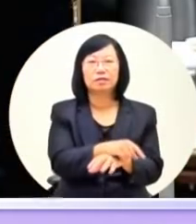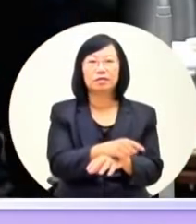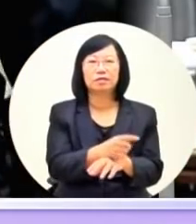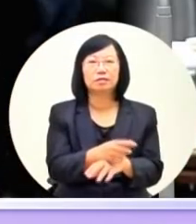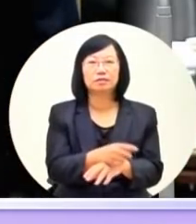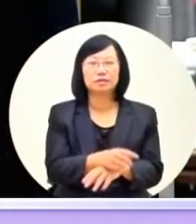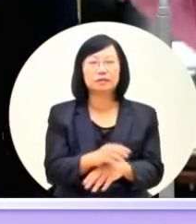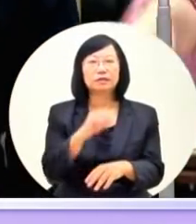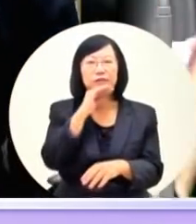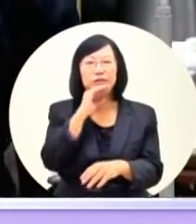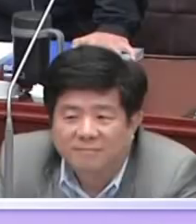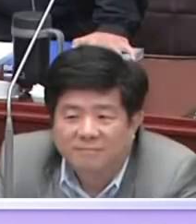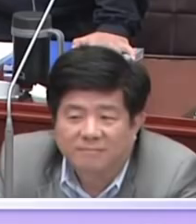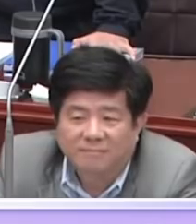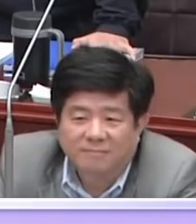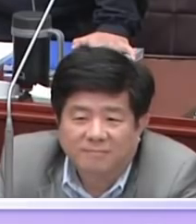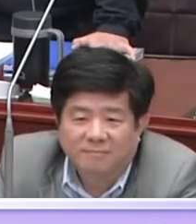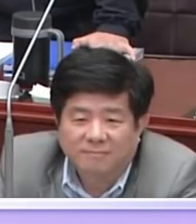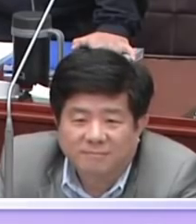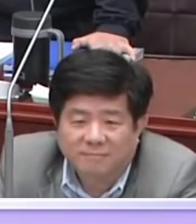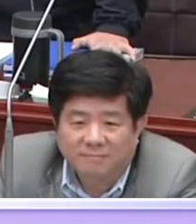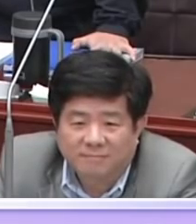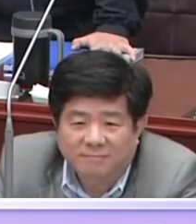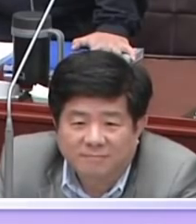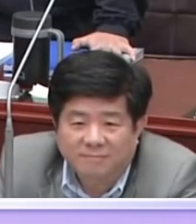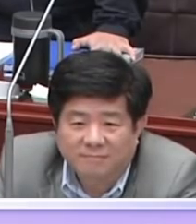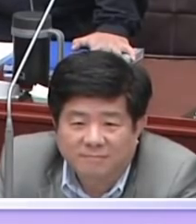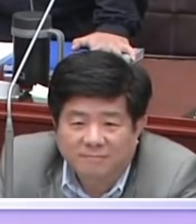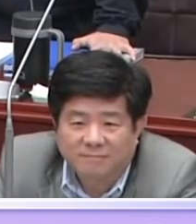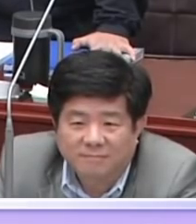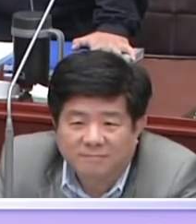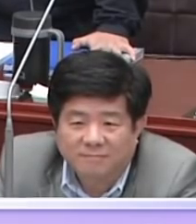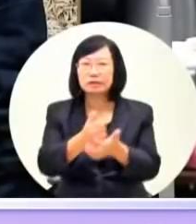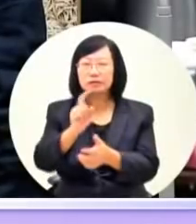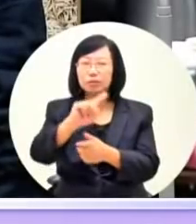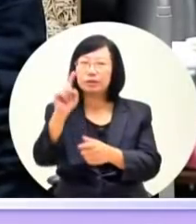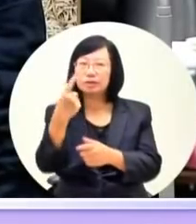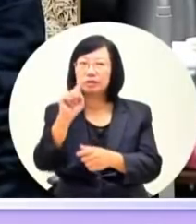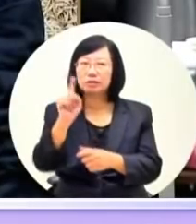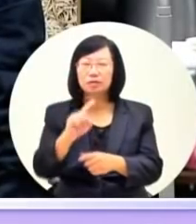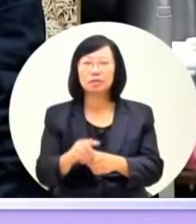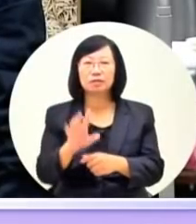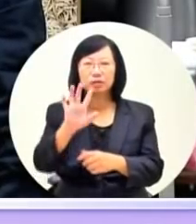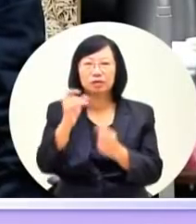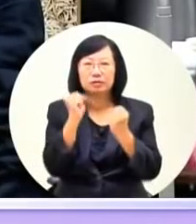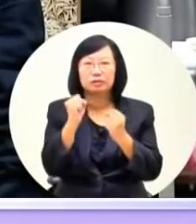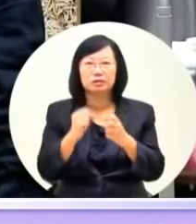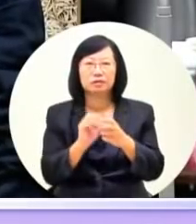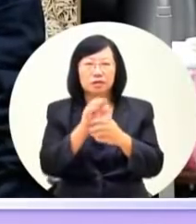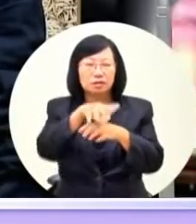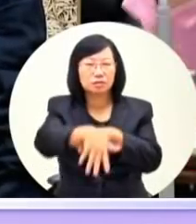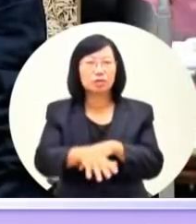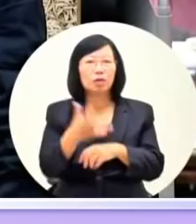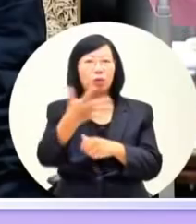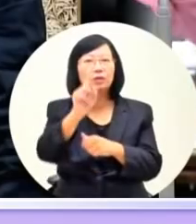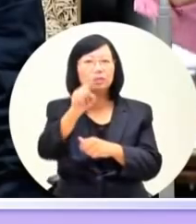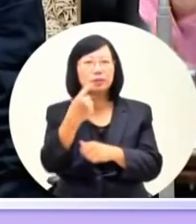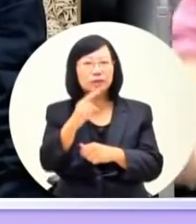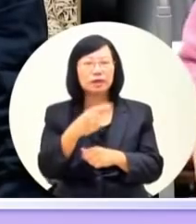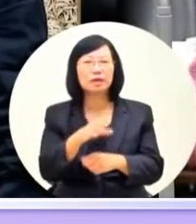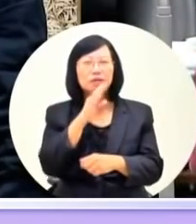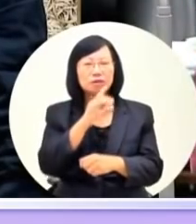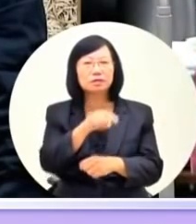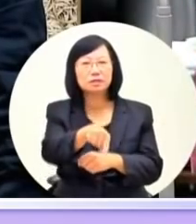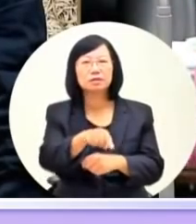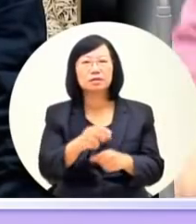给他自己的这个民进党的选民看，然后觉得说，哎，骂后送酒后，好，只要看到人家说，哎，你看我有在骂韩，我在